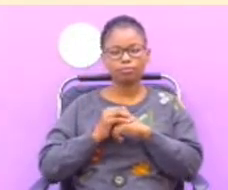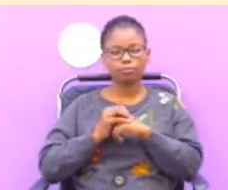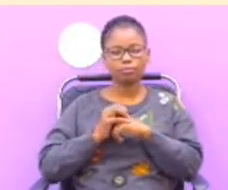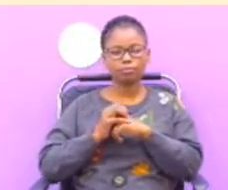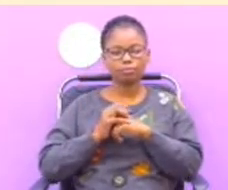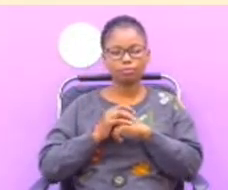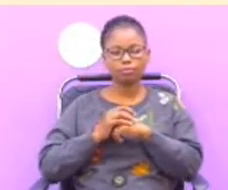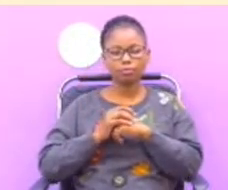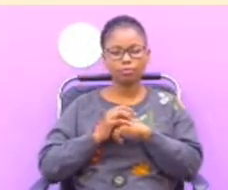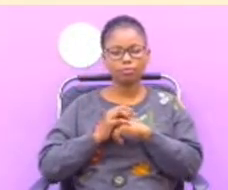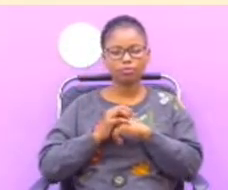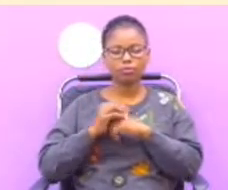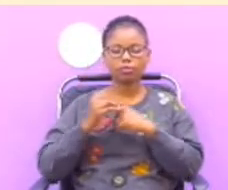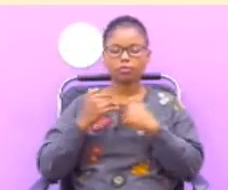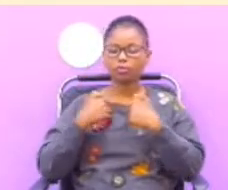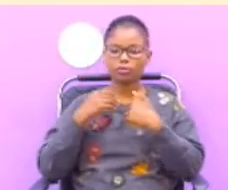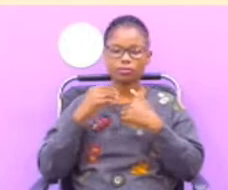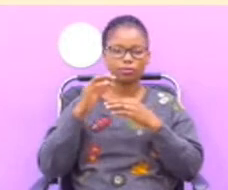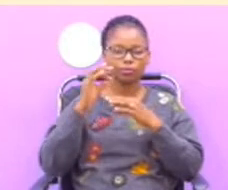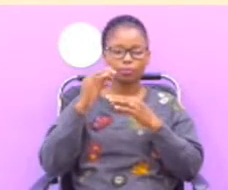na gai ni aritha